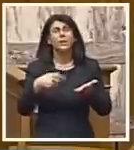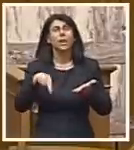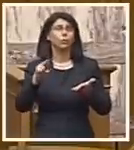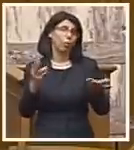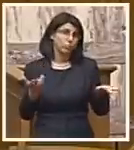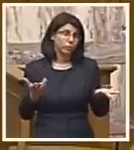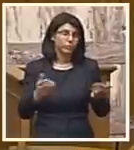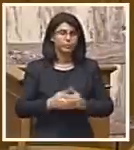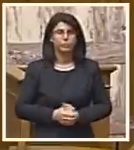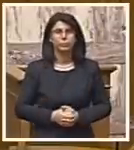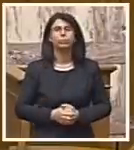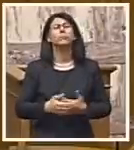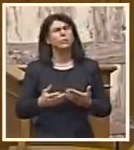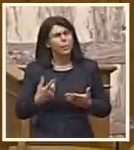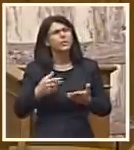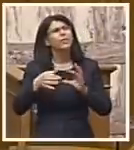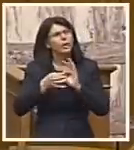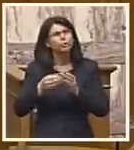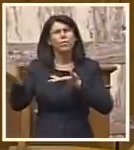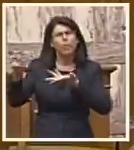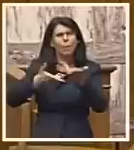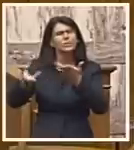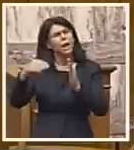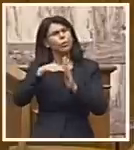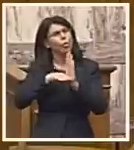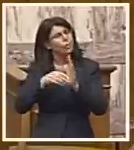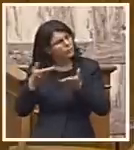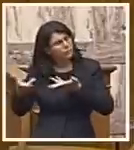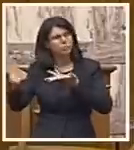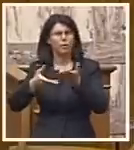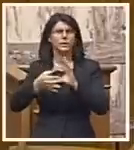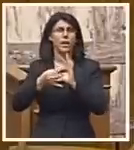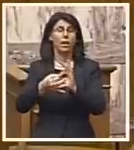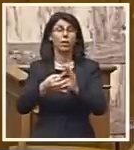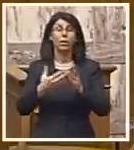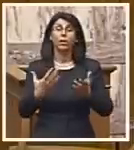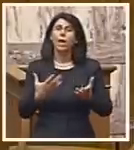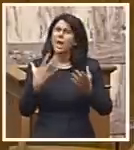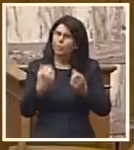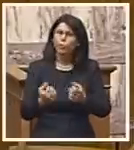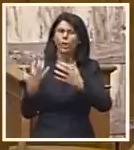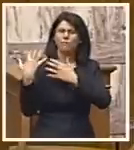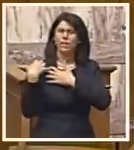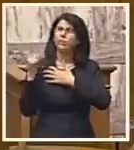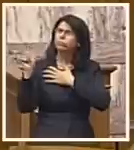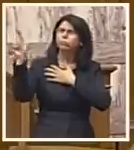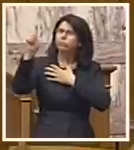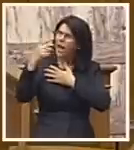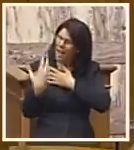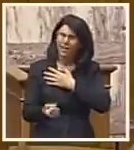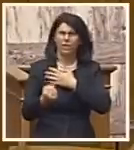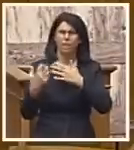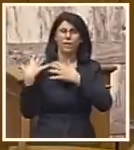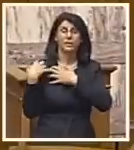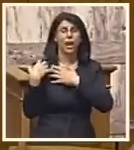διαπραγμάτευση και για όλα τα άλλα τα μεγάλα. Όμως, όσο και αν οι ευθύνες υπάρχουν και αλλού και υπάρχουν πολλές,